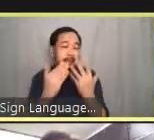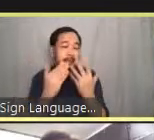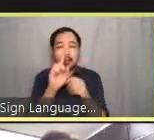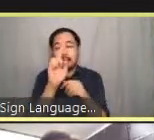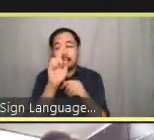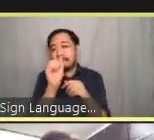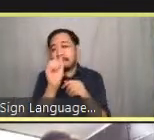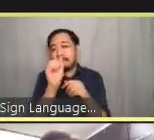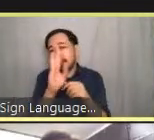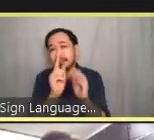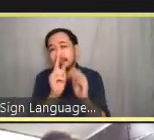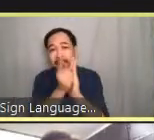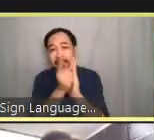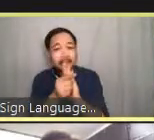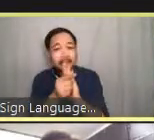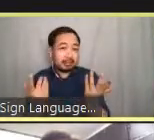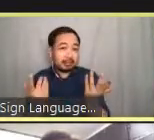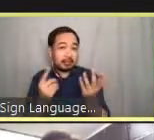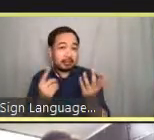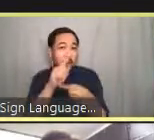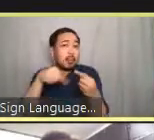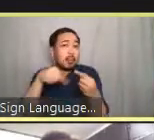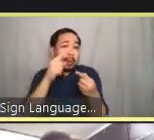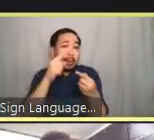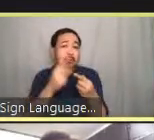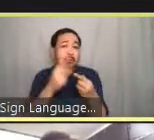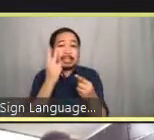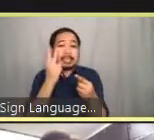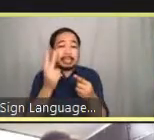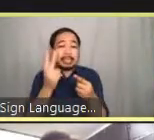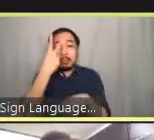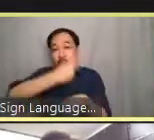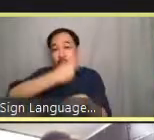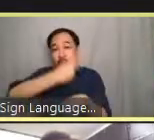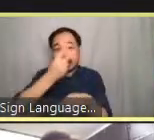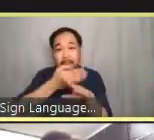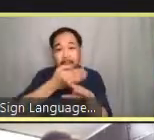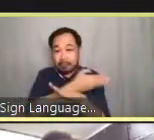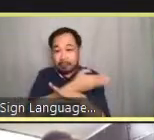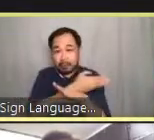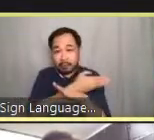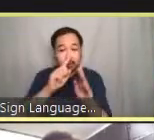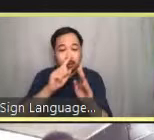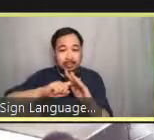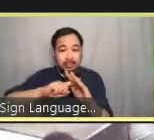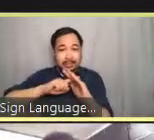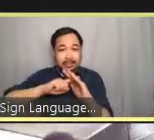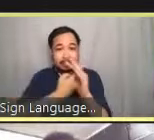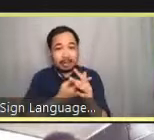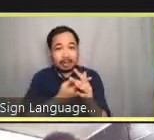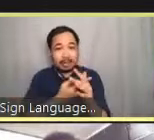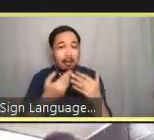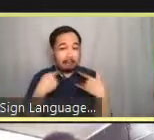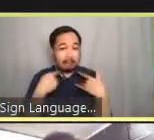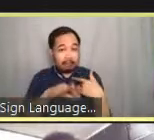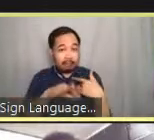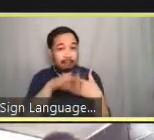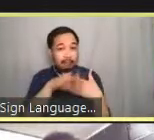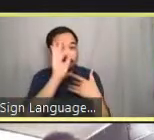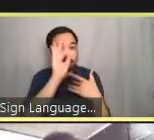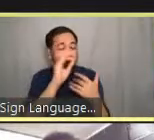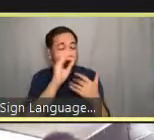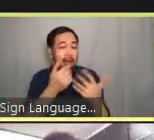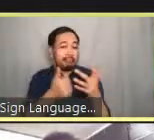minutes. And kailan yan? So, ang piling is from 2 days before, nag-umpisa siya in case na magkaroon